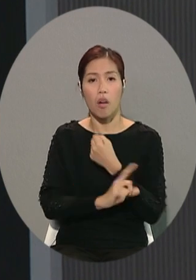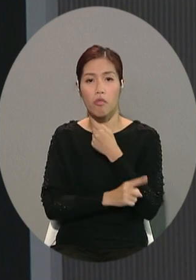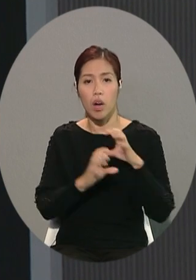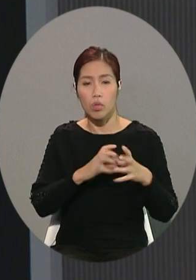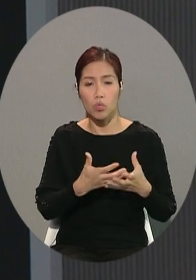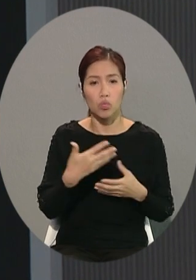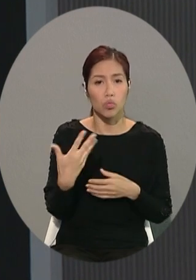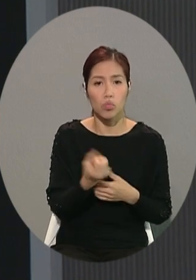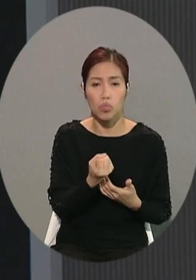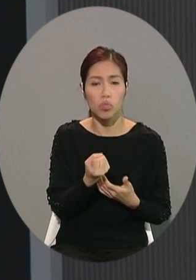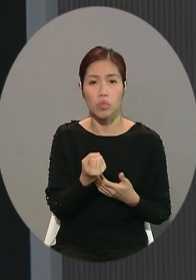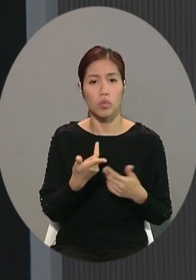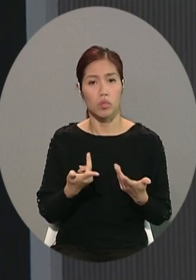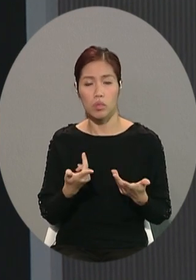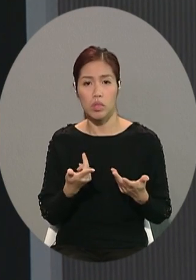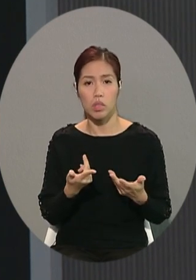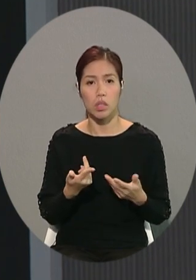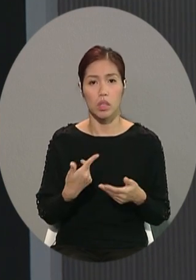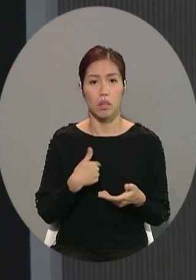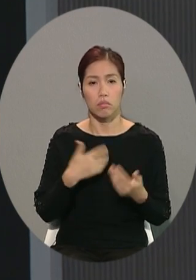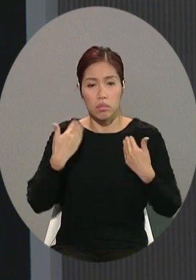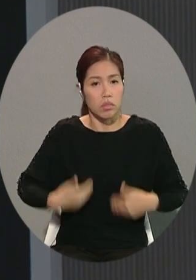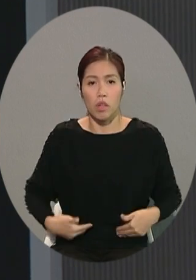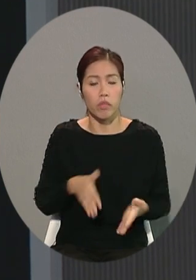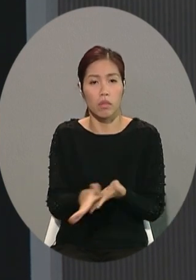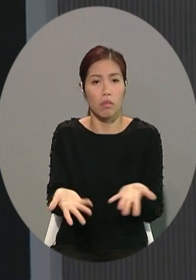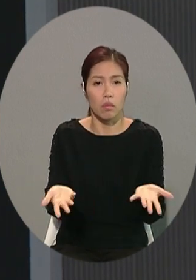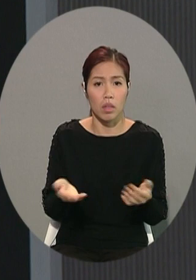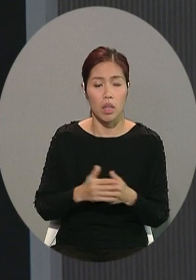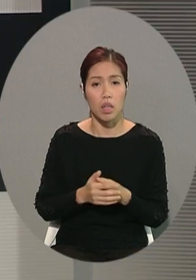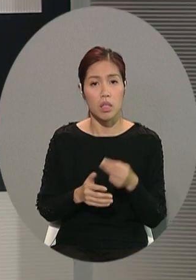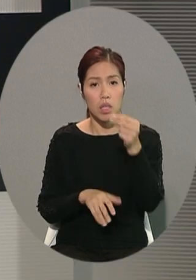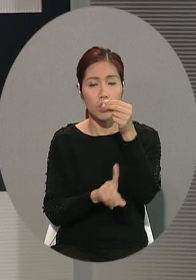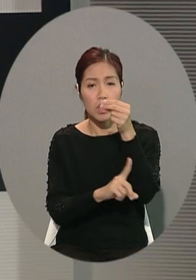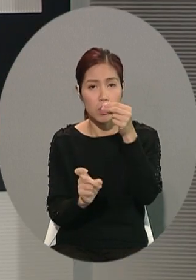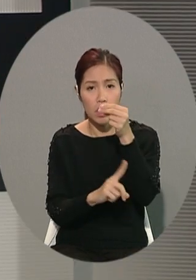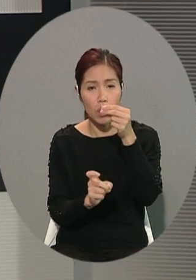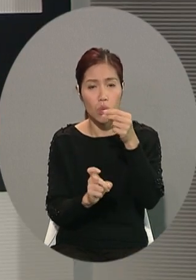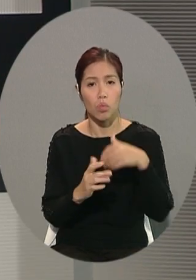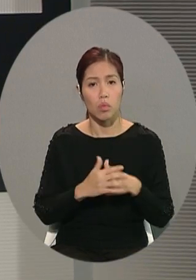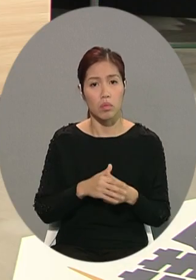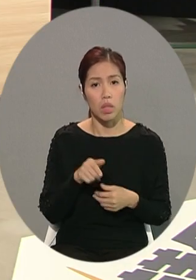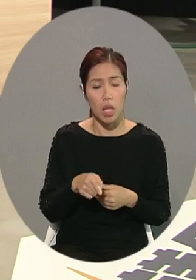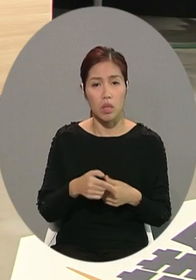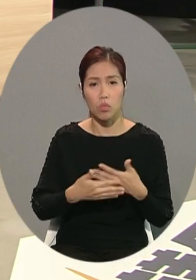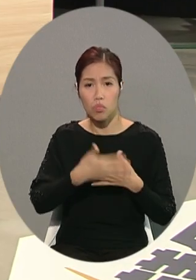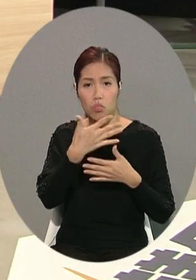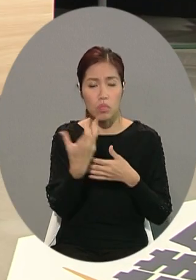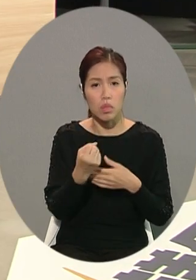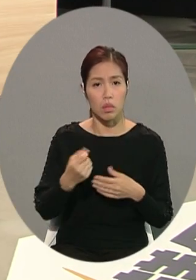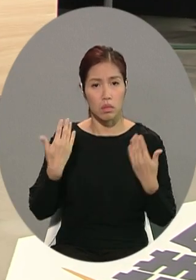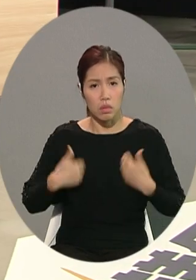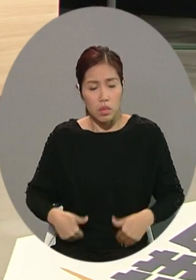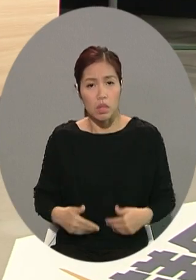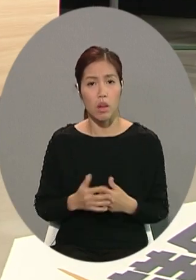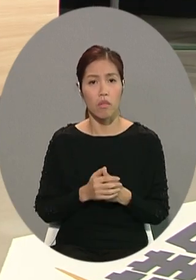係即時喪失呢個主席嘅資格。另外，你7月19日，你7月19日仍然以主席身份去擔當呢個